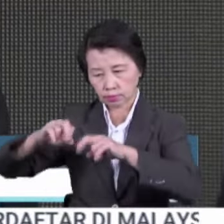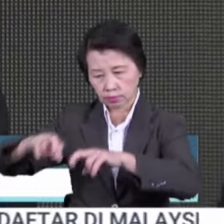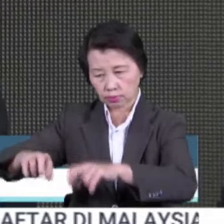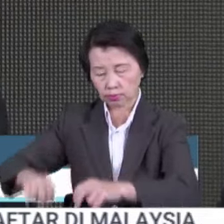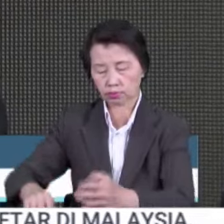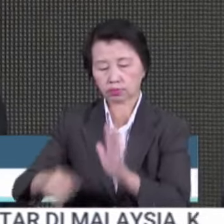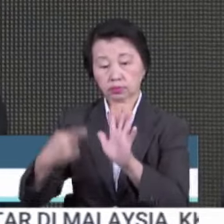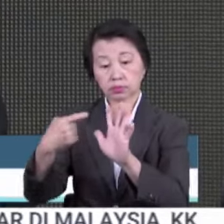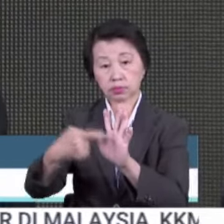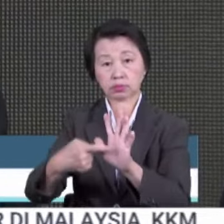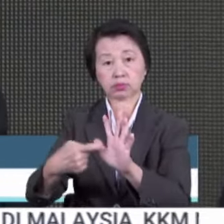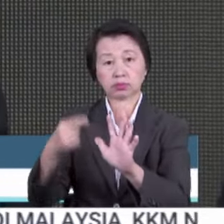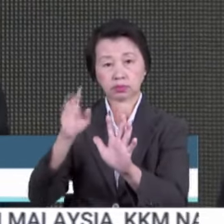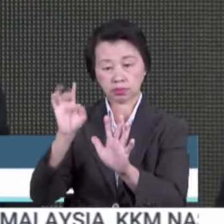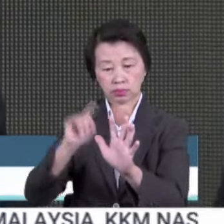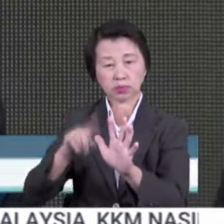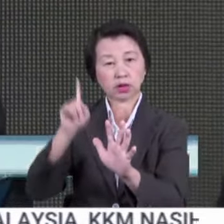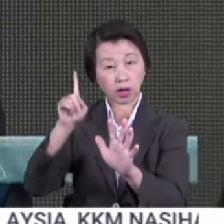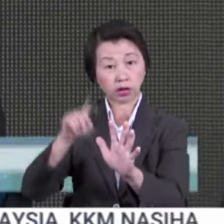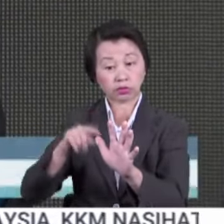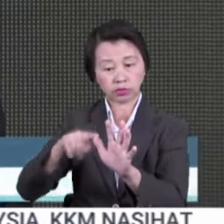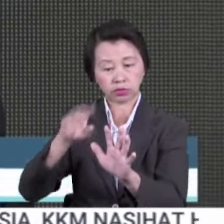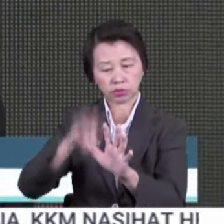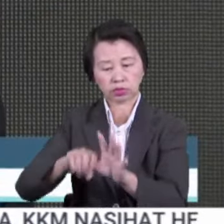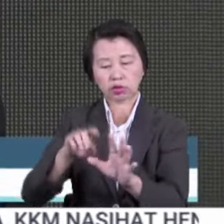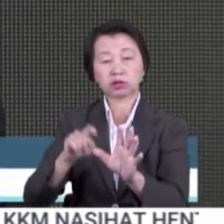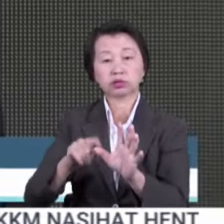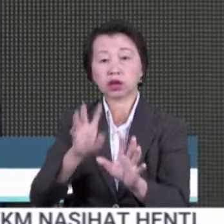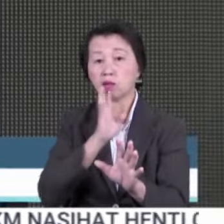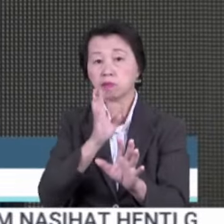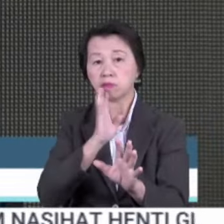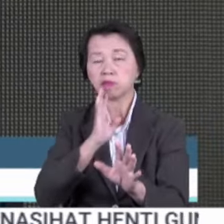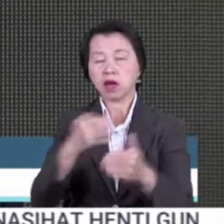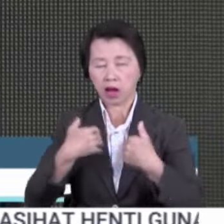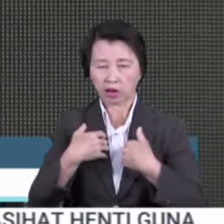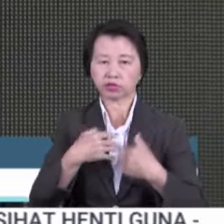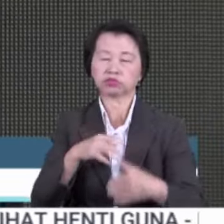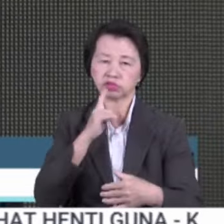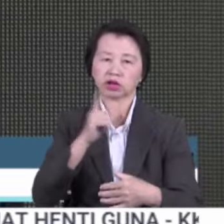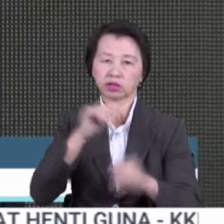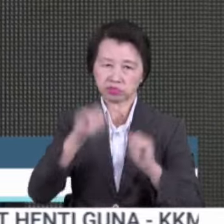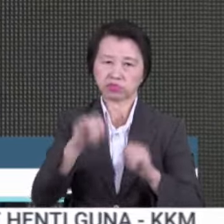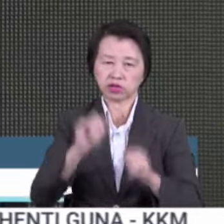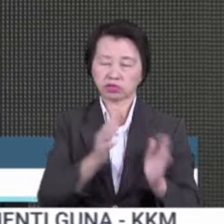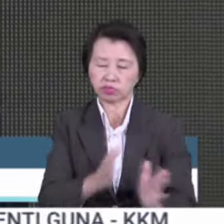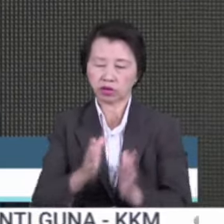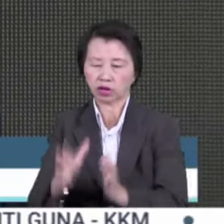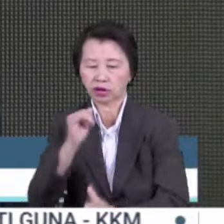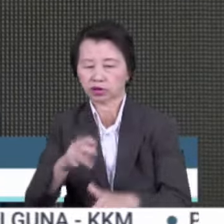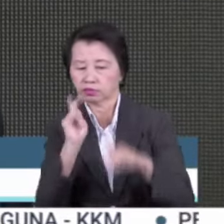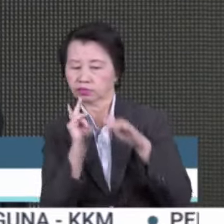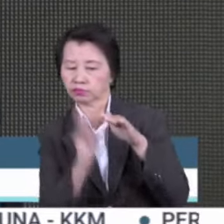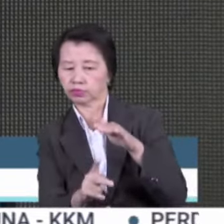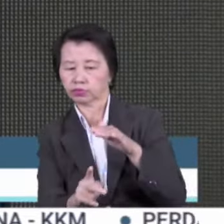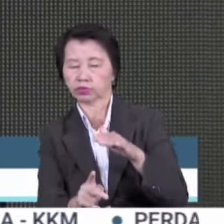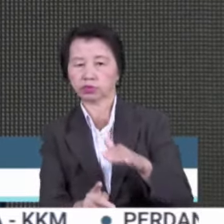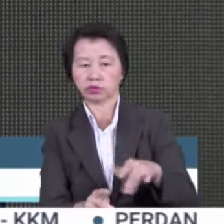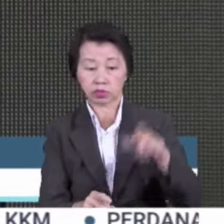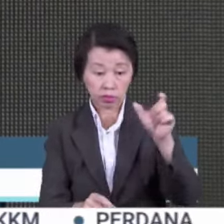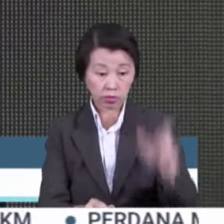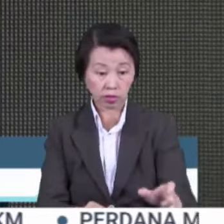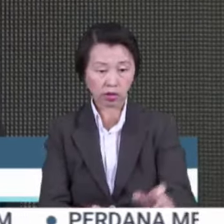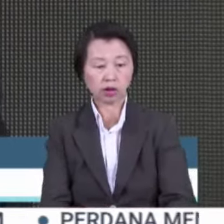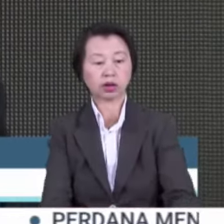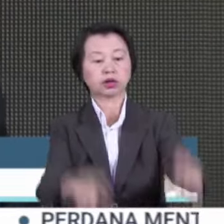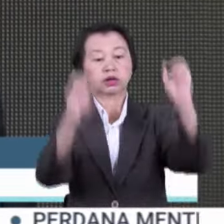yang ditangkap mengaku telah merancang dan juga membunuh dan mayat manusia